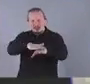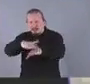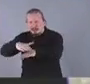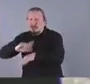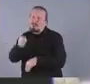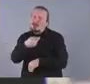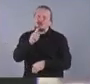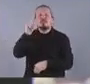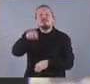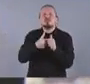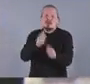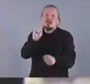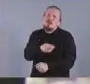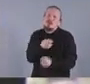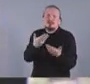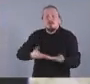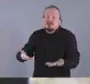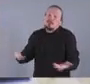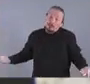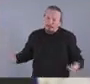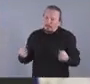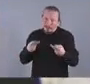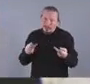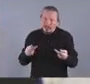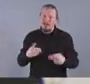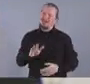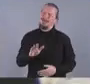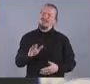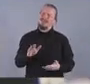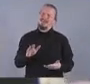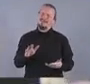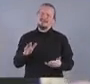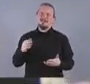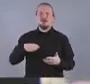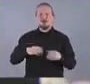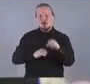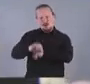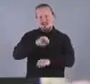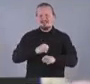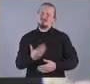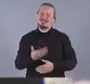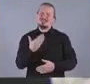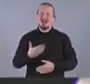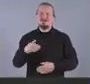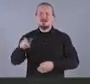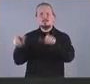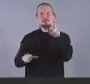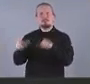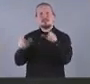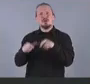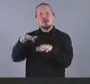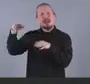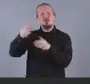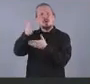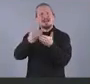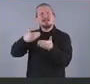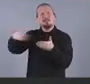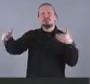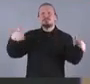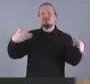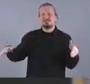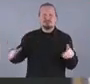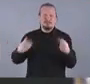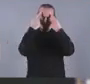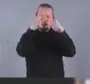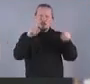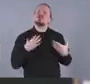actuelle. Mais nous ne nous satisfaisons pas de cette organisation qui écarte une partie des élus. Nous vous l'avons déjà indiqué par